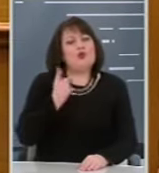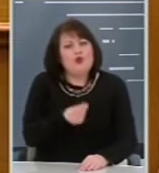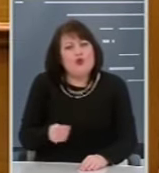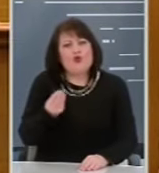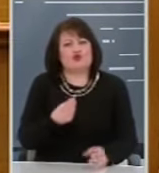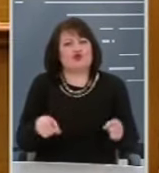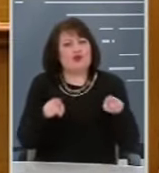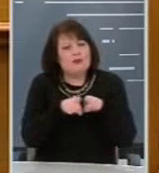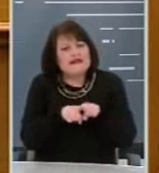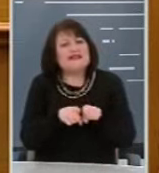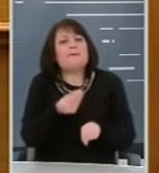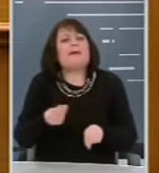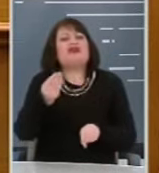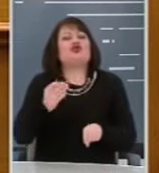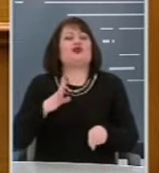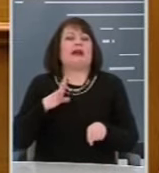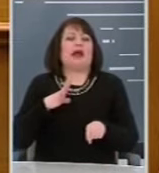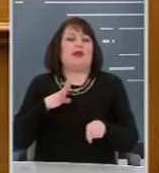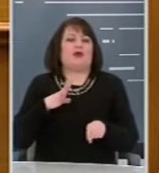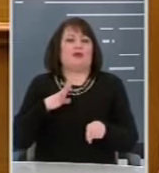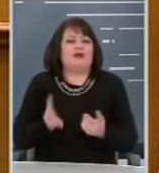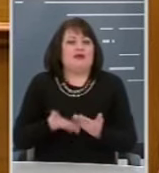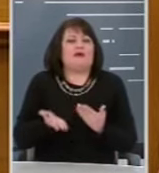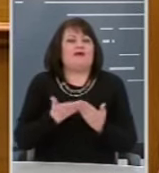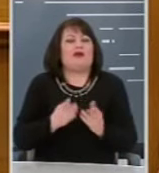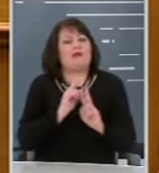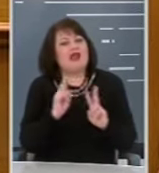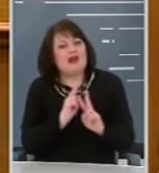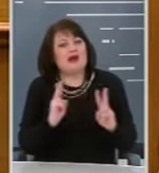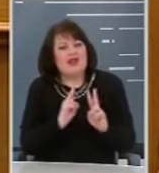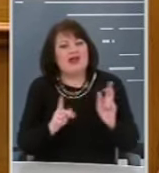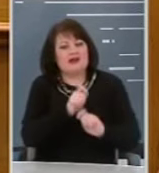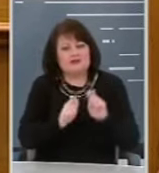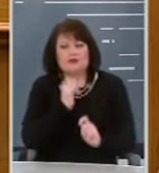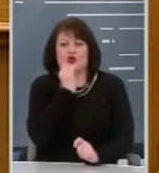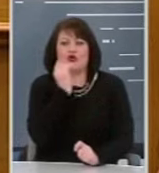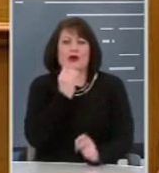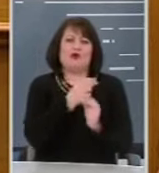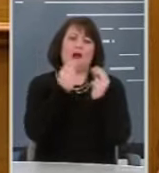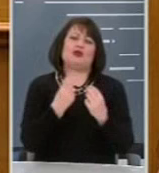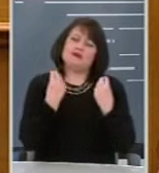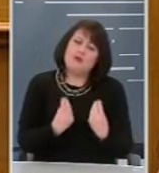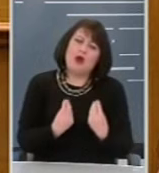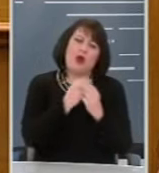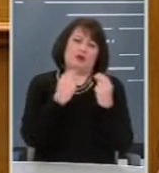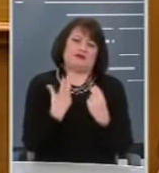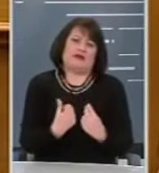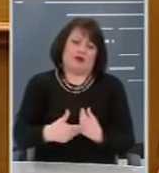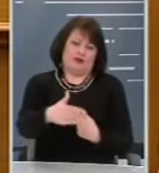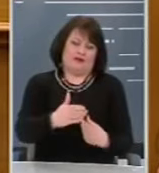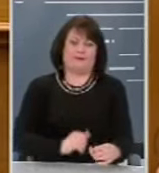στην αποκατάσταση της καθαριότητας και του εξωραϊσμού τόσο πιο γρήγορα και καλά αποτελέσματα θα